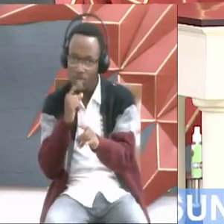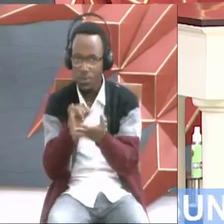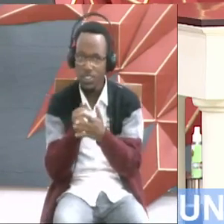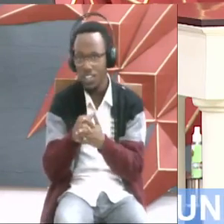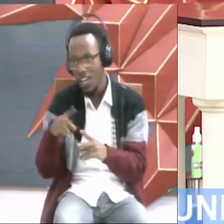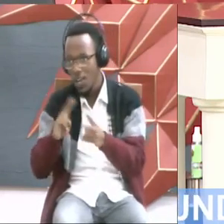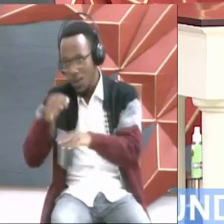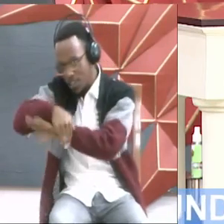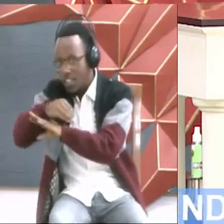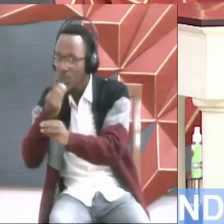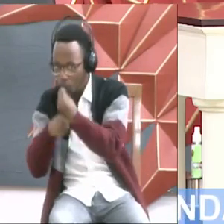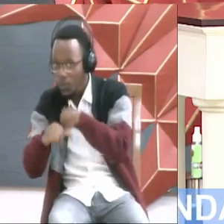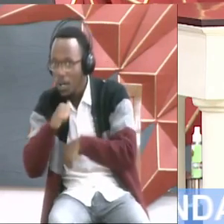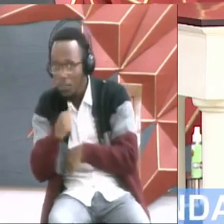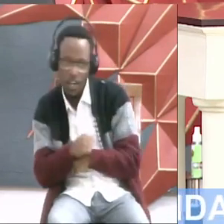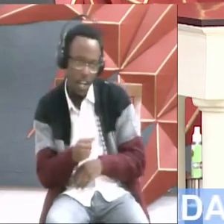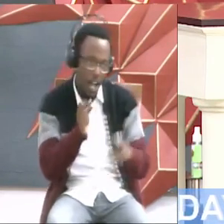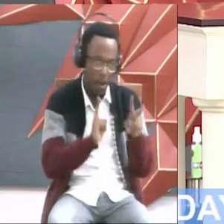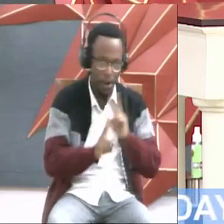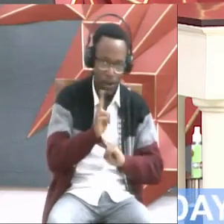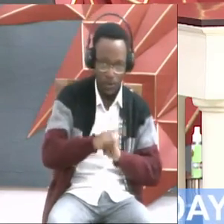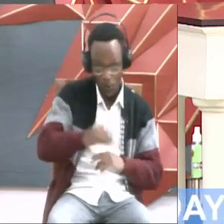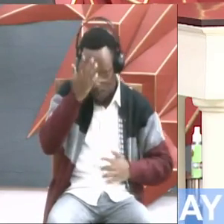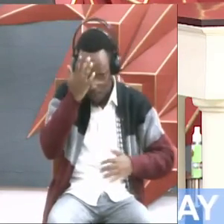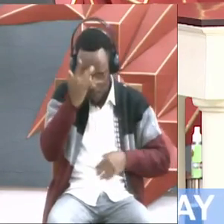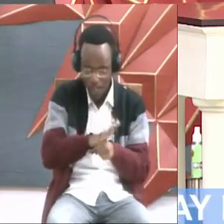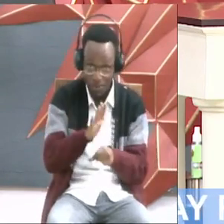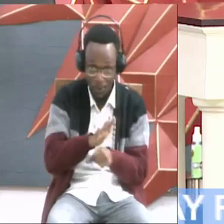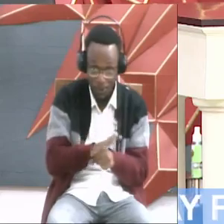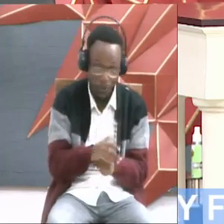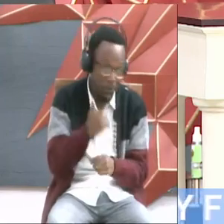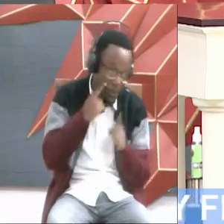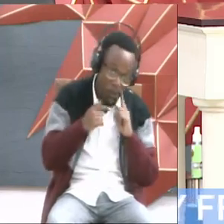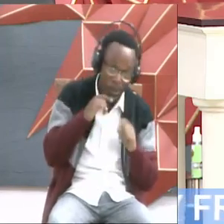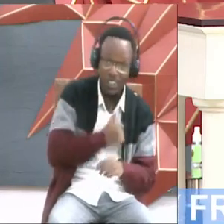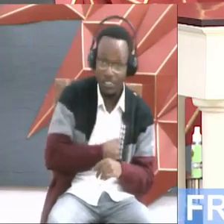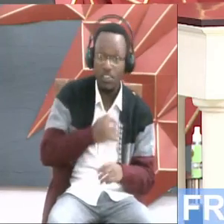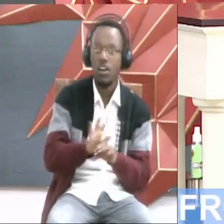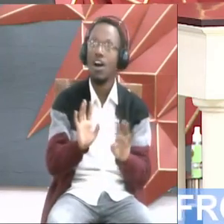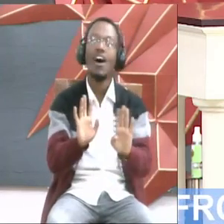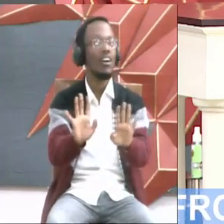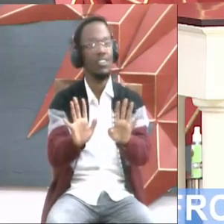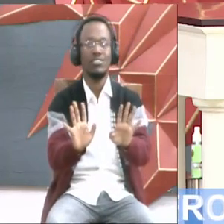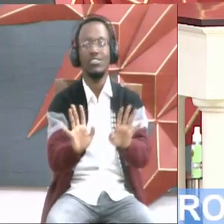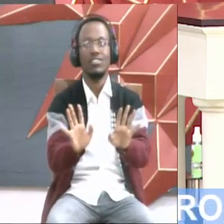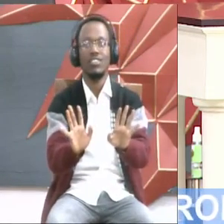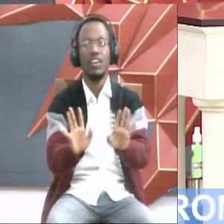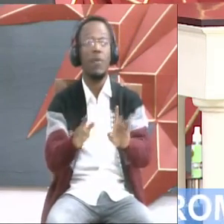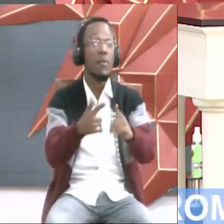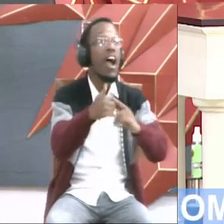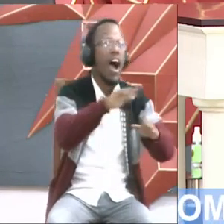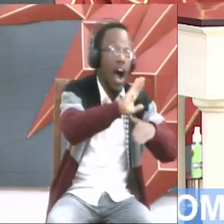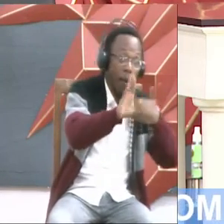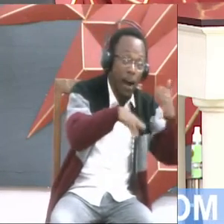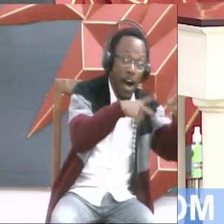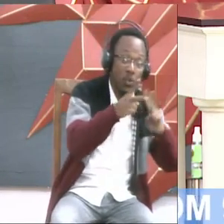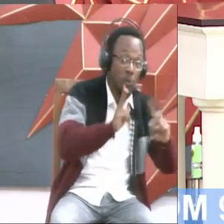inzara, abantu bagwaye, n'abantu no. Ntabwo n'abantu bose